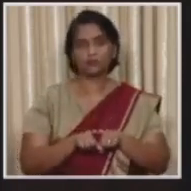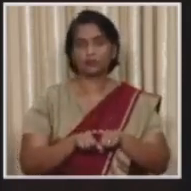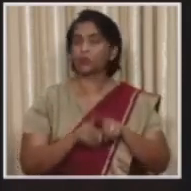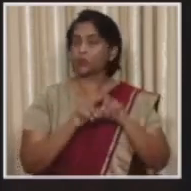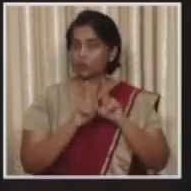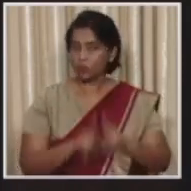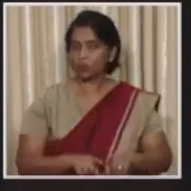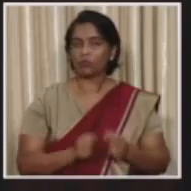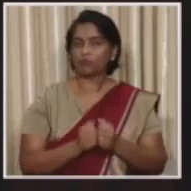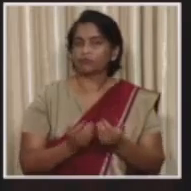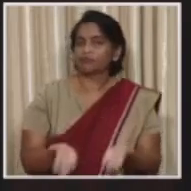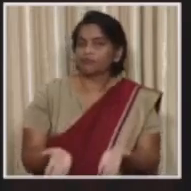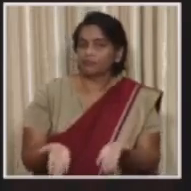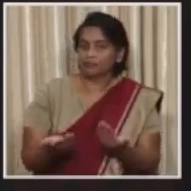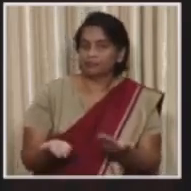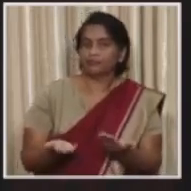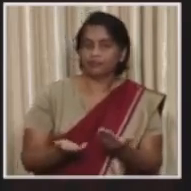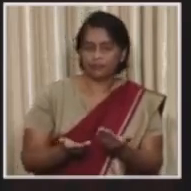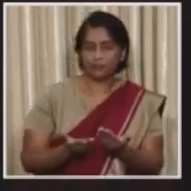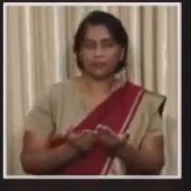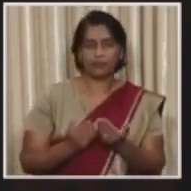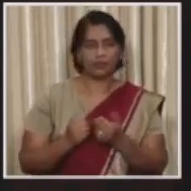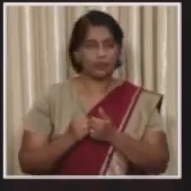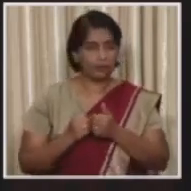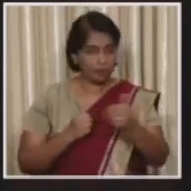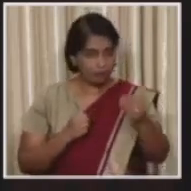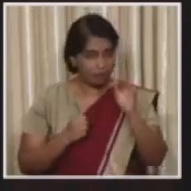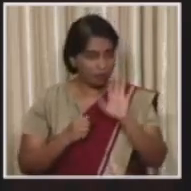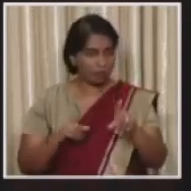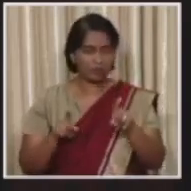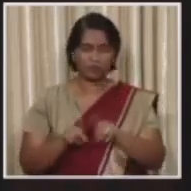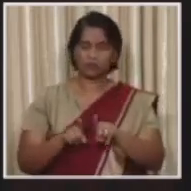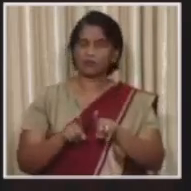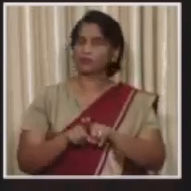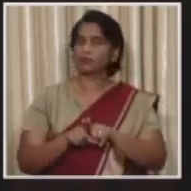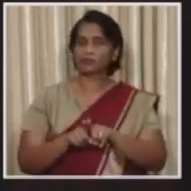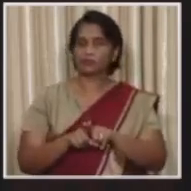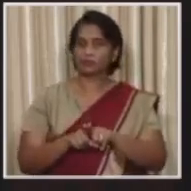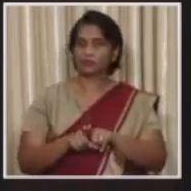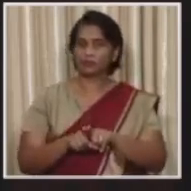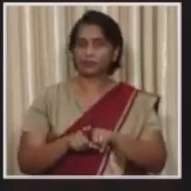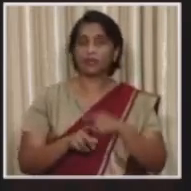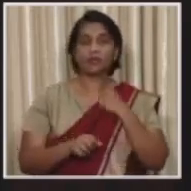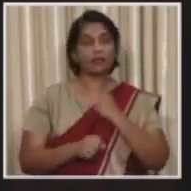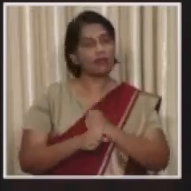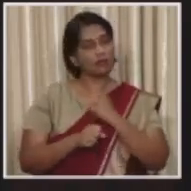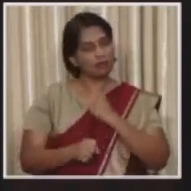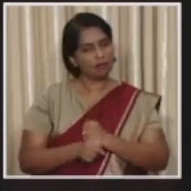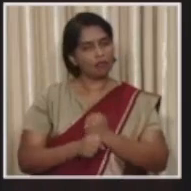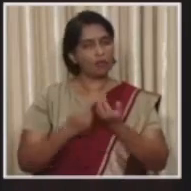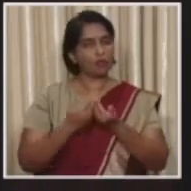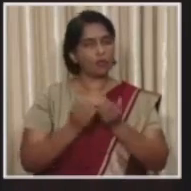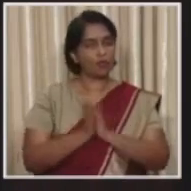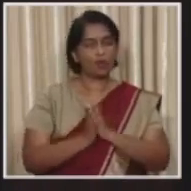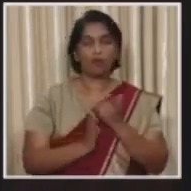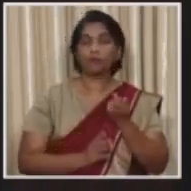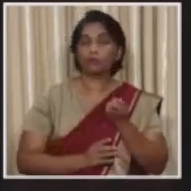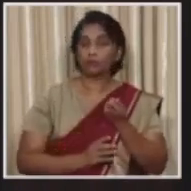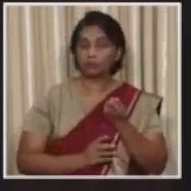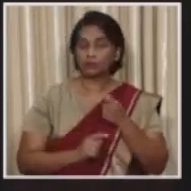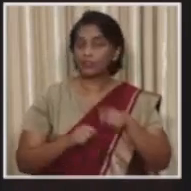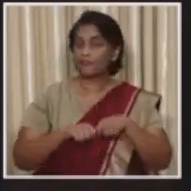එවැනි පෙළඹවීමක් සිදුවෙනවා වෙනුවට රජයට